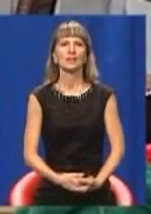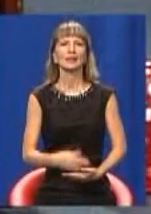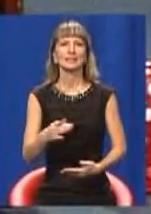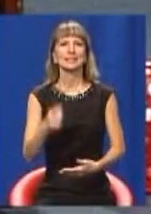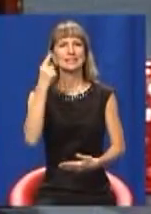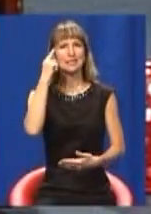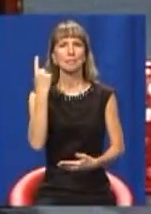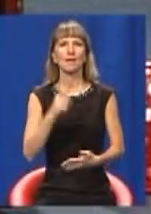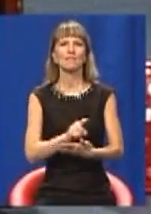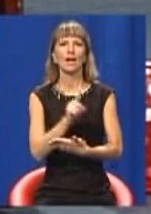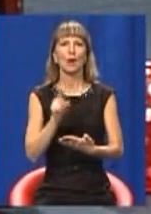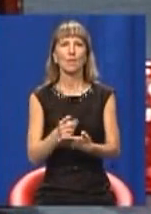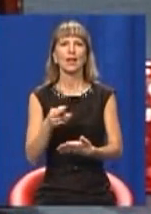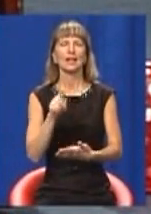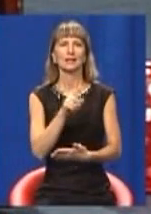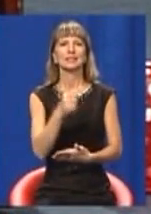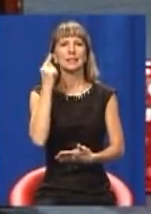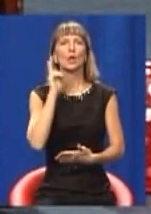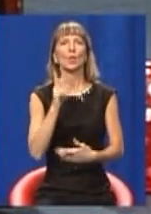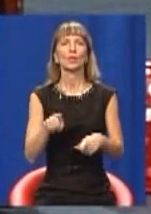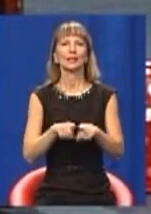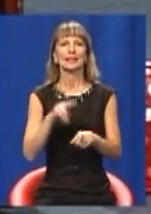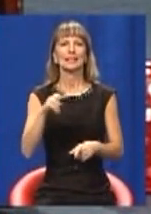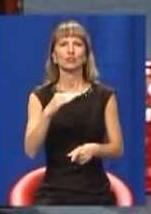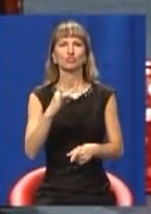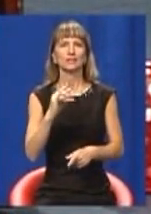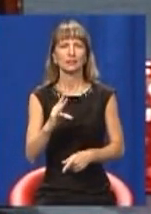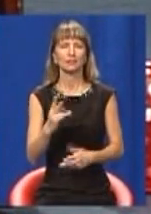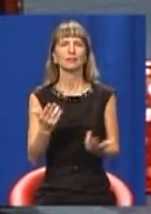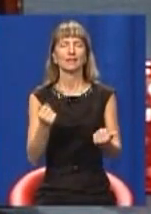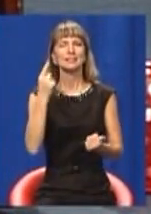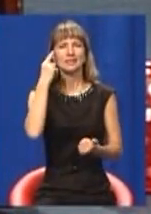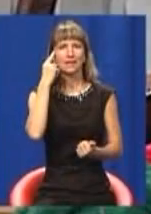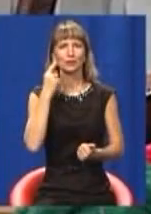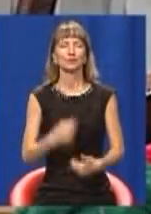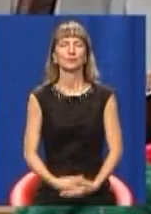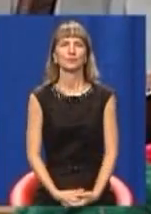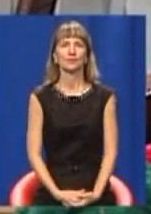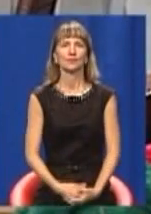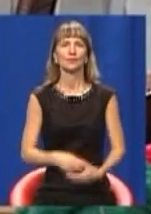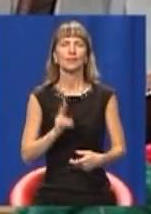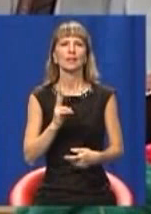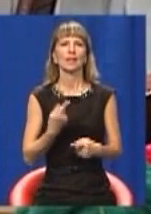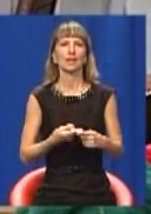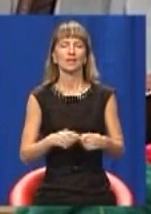перше от питання для тебе таке. Ти знаєш, хто такий джин? Звісно. Хто це? Це